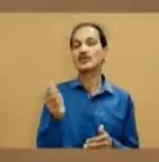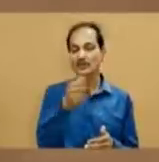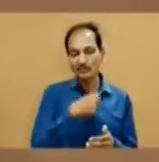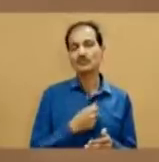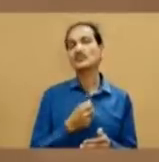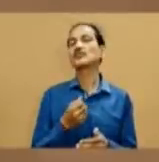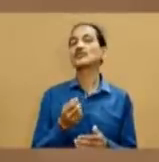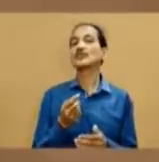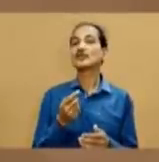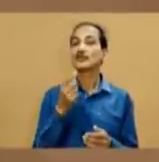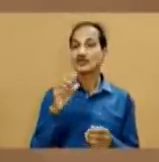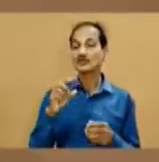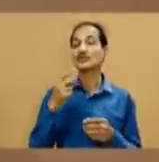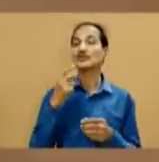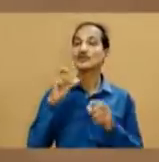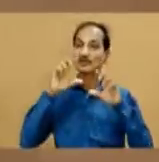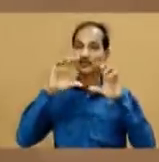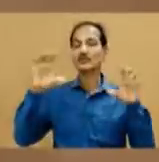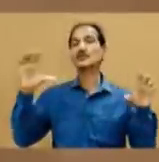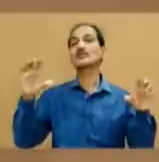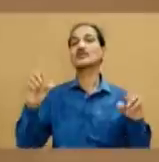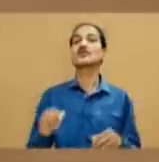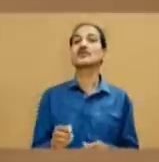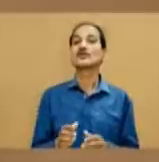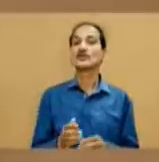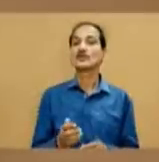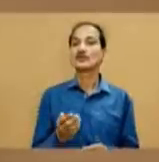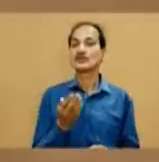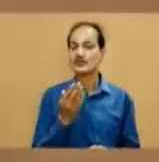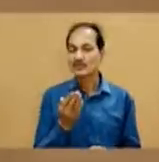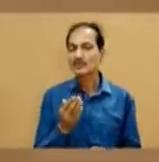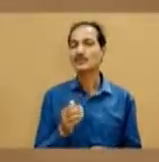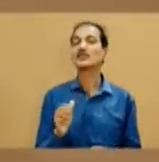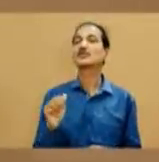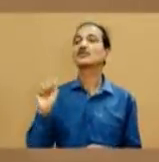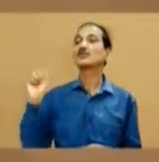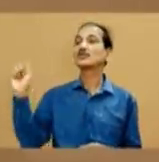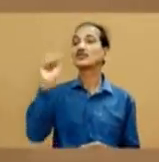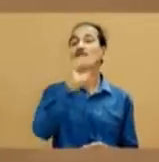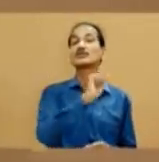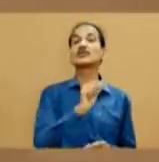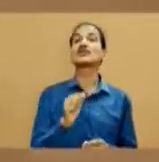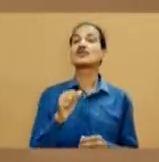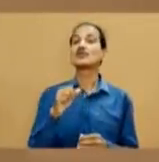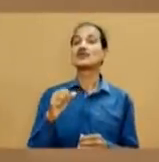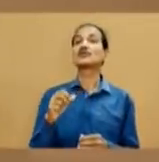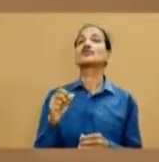ଧନ୍ୟବାଦ ସାର୍। ସମସ୍ତ ଗଣମାଧ୍ୟମ ମାନଙ୍କୁ ମୋର ନମସ୍କାର।